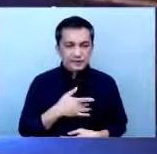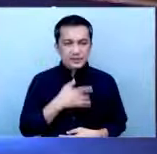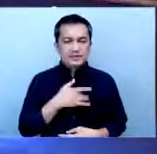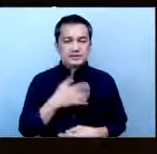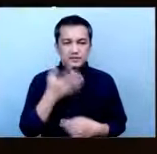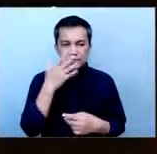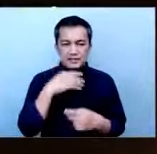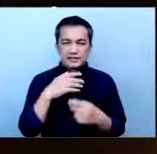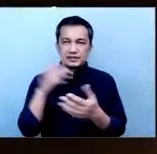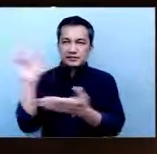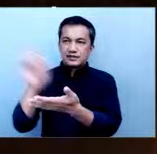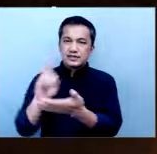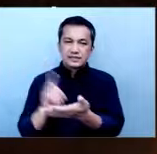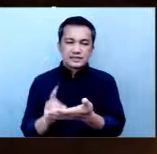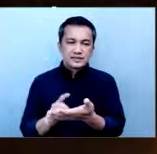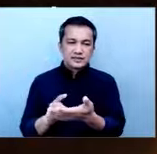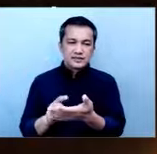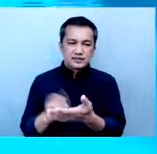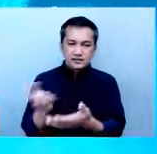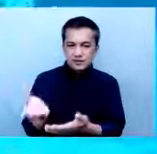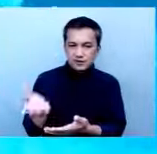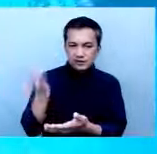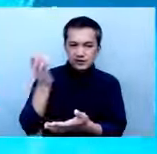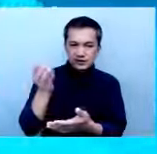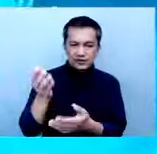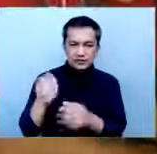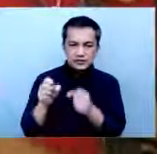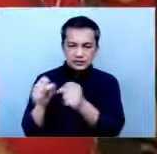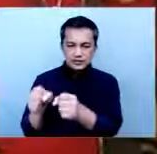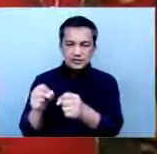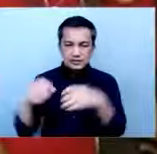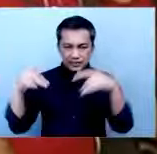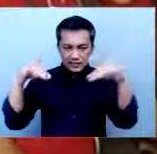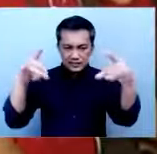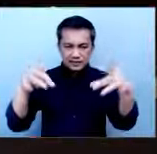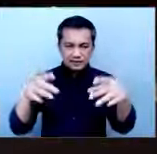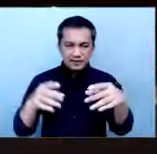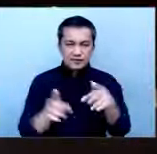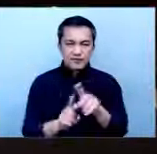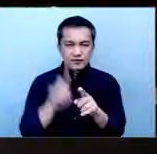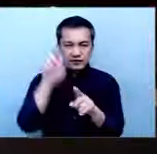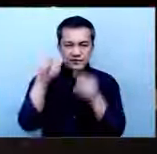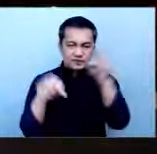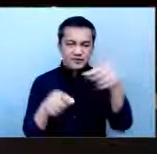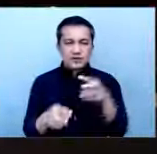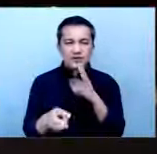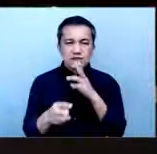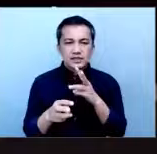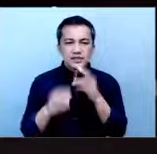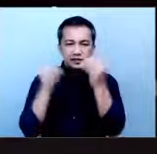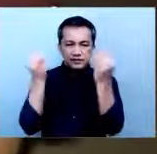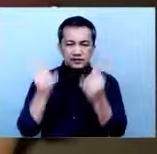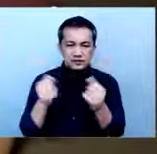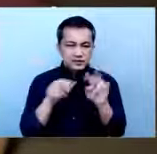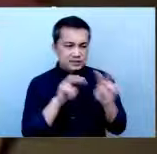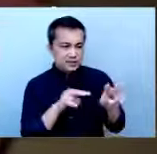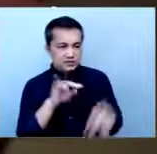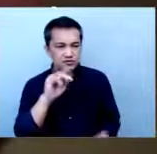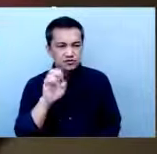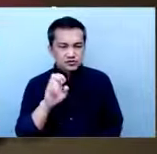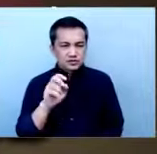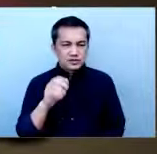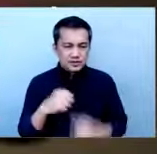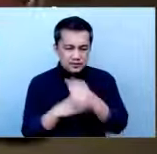magandang disenyo. Mula sa eleganteng street lamps, dancing fountain at statues, tanaw na tanaw rin ang Jones Bridge.